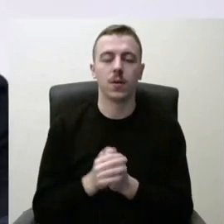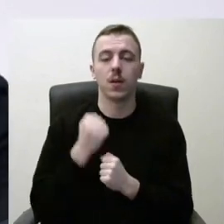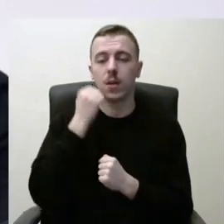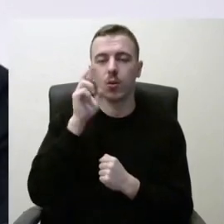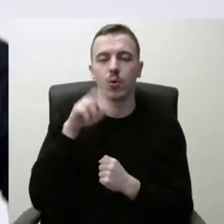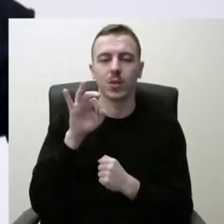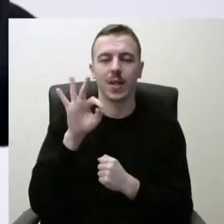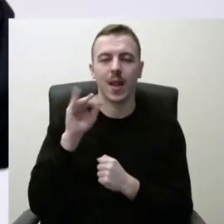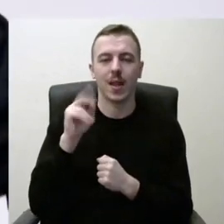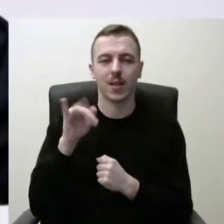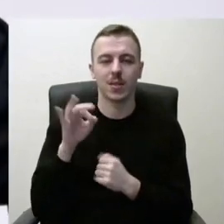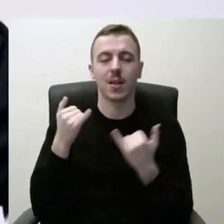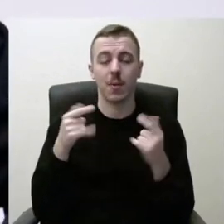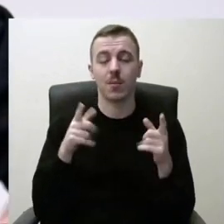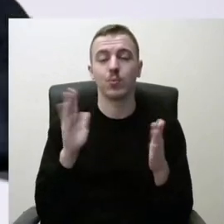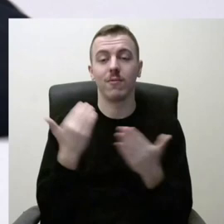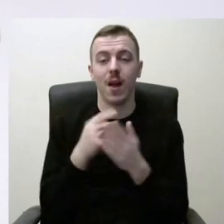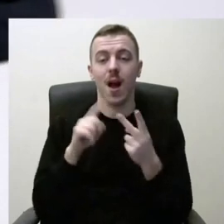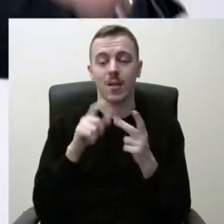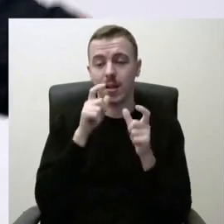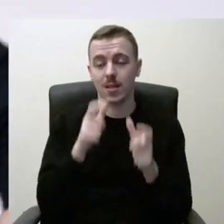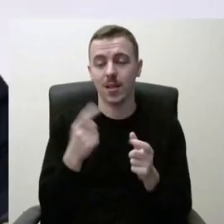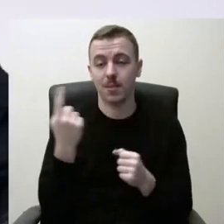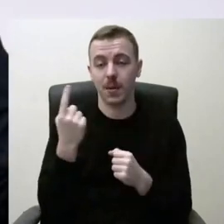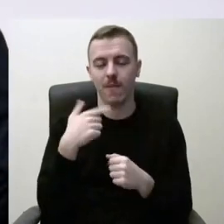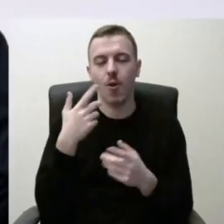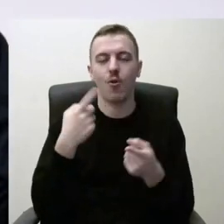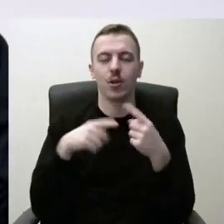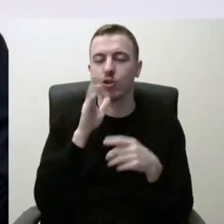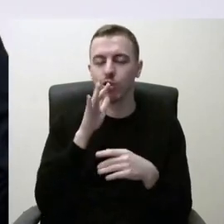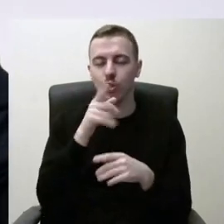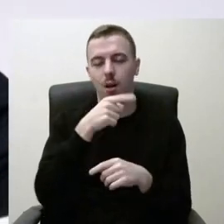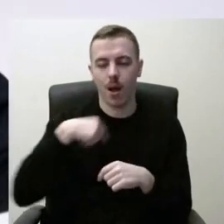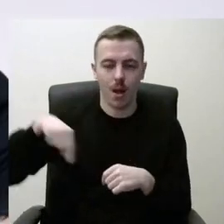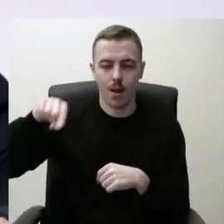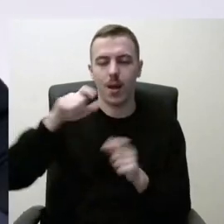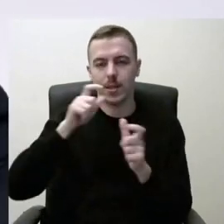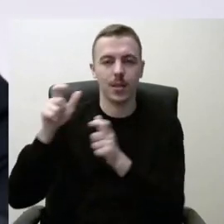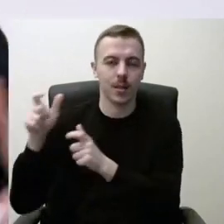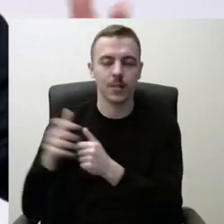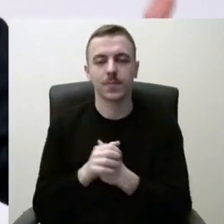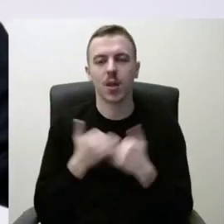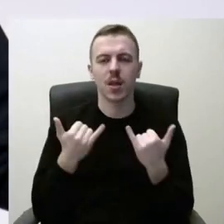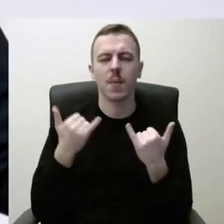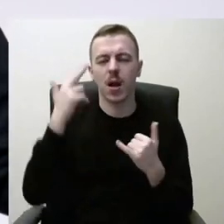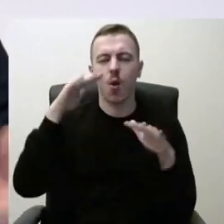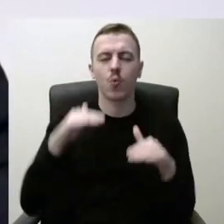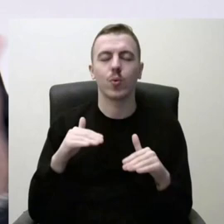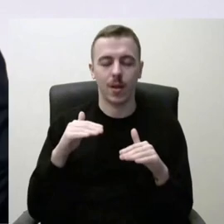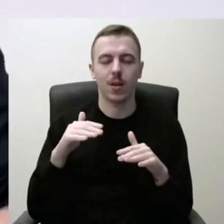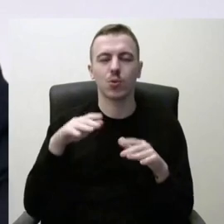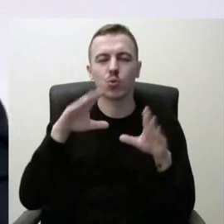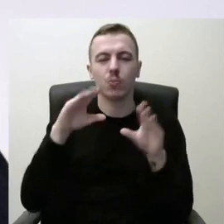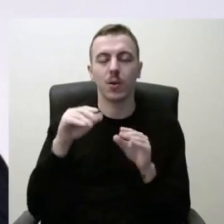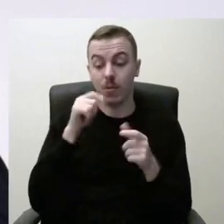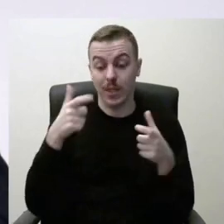Rusteikai. Dabar jūs ir atsakysite pirmas ir suksime ratą atgal. Kaip sumažinti Kaune, turiu omeny savivaldybę ir